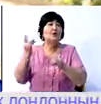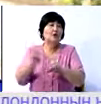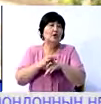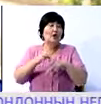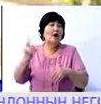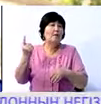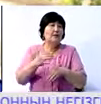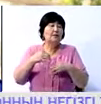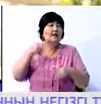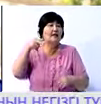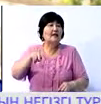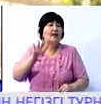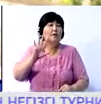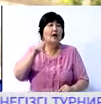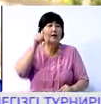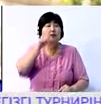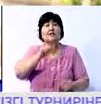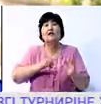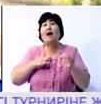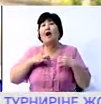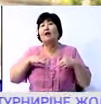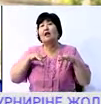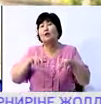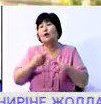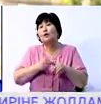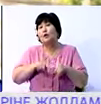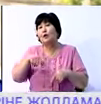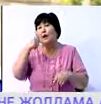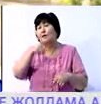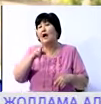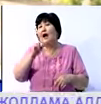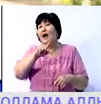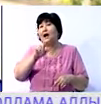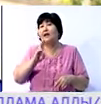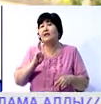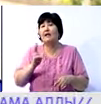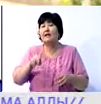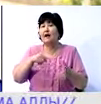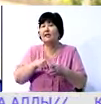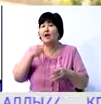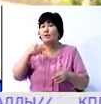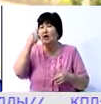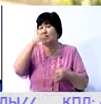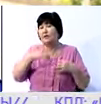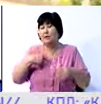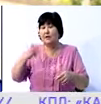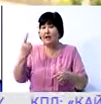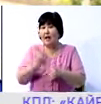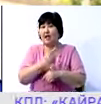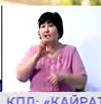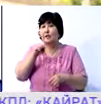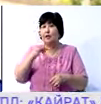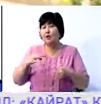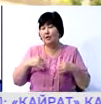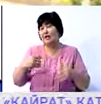Бірінші рет бұл мереке 2005 жылы аталып өтті. Сонымен қатар бұл жылы Қазан қаласы 1000 жылдық мерейтойын өткізсе, біз алғаш рет сабантой